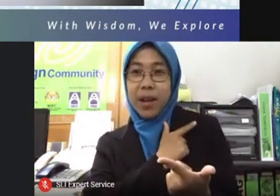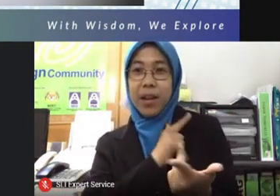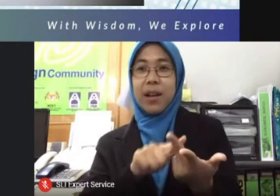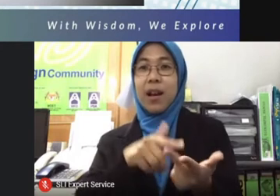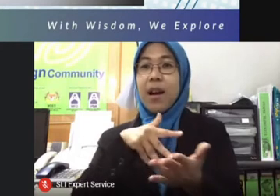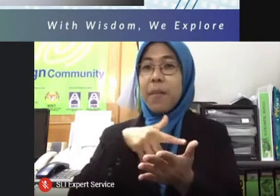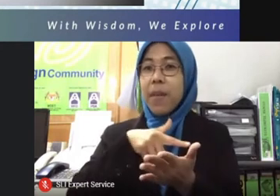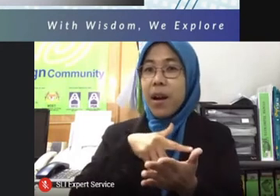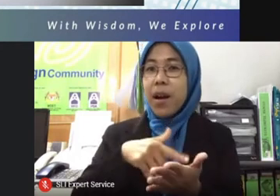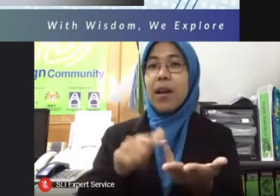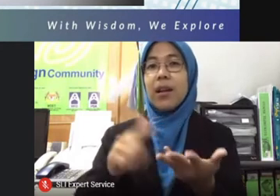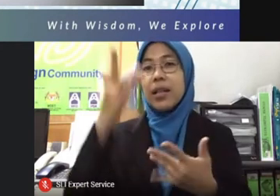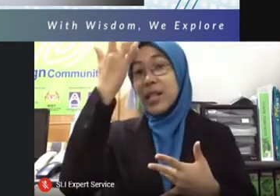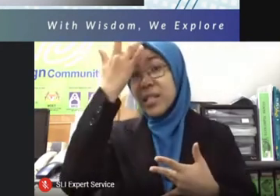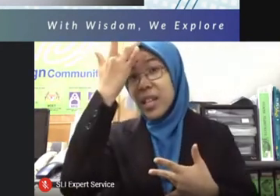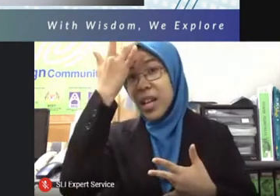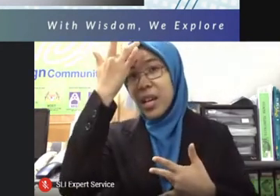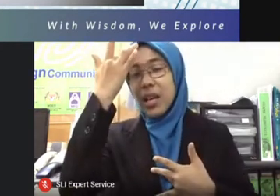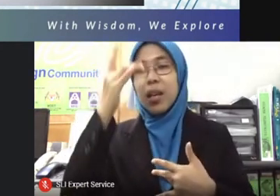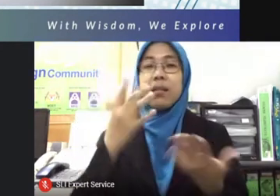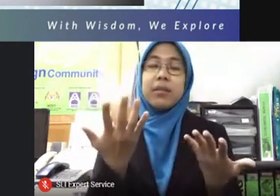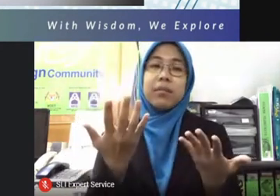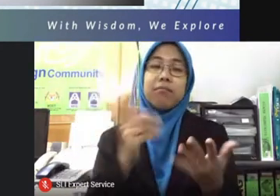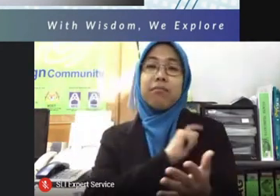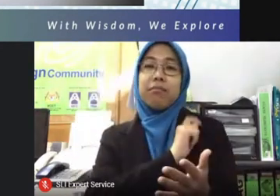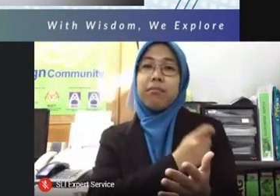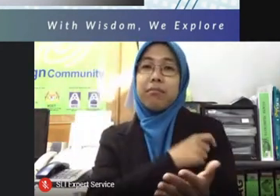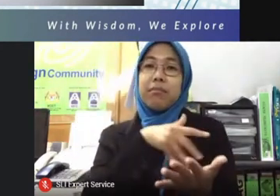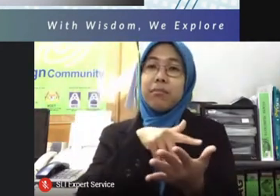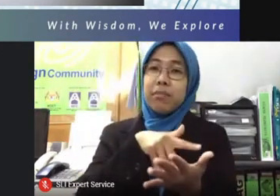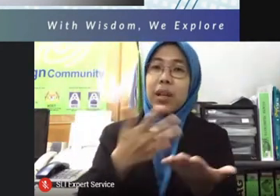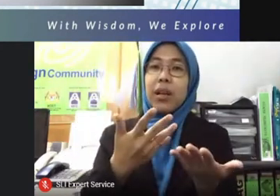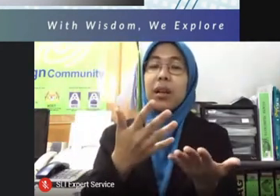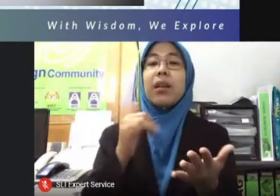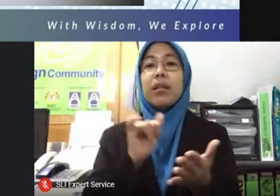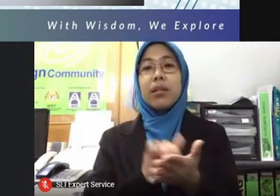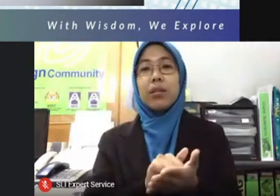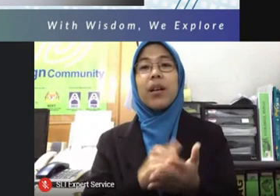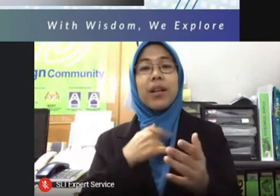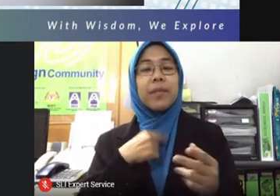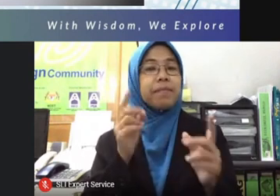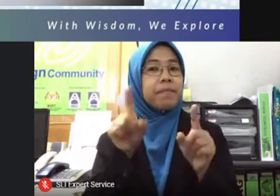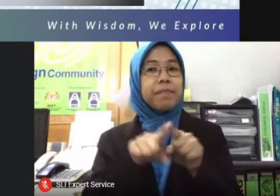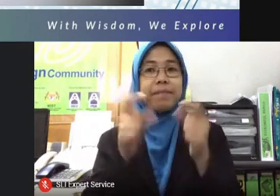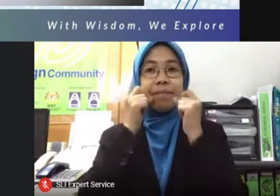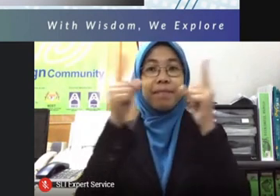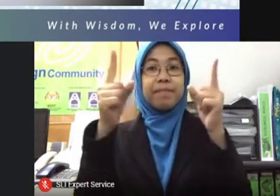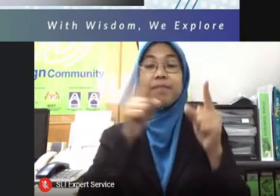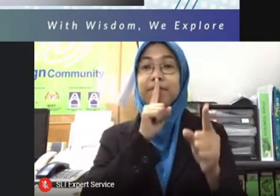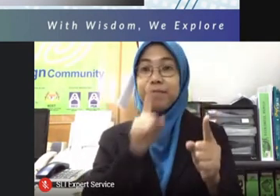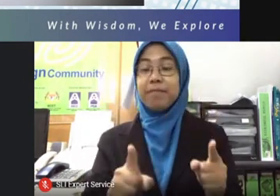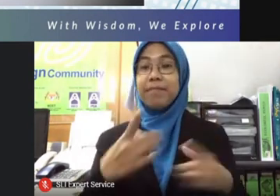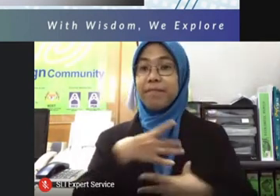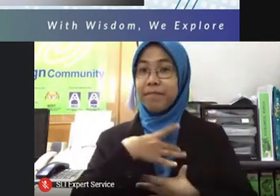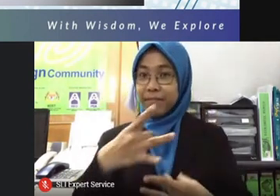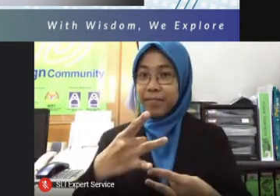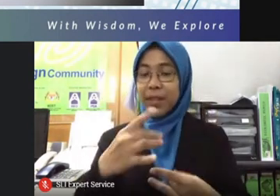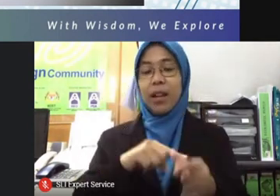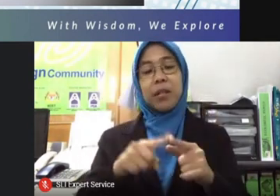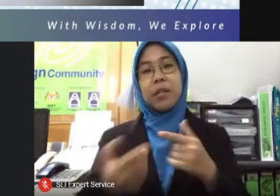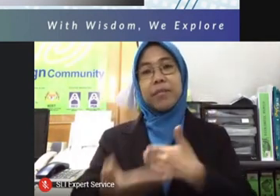lemah, sakit, energi, dynamic. Itu juga akan menunjukkan bahawa anda berminat